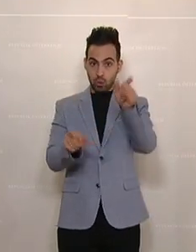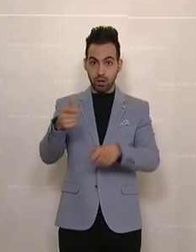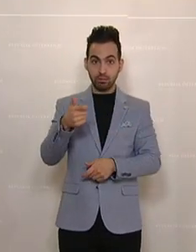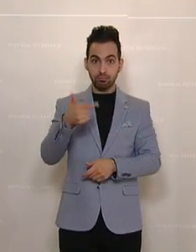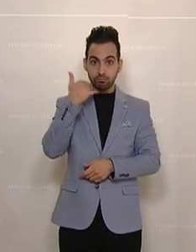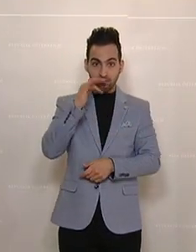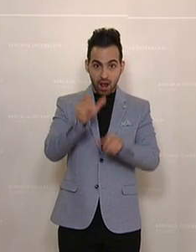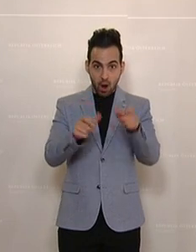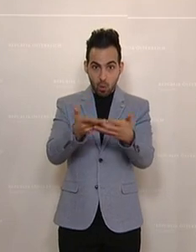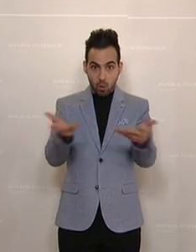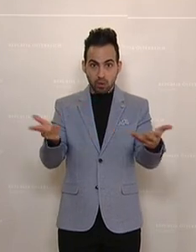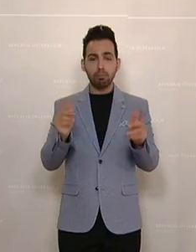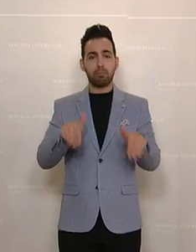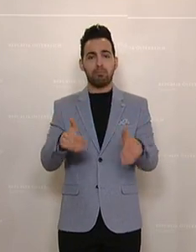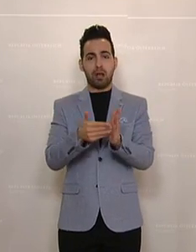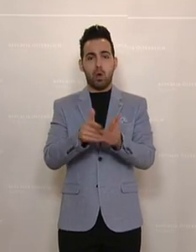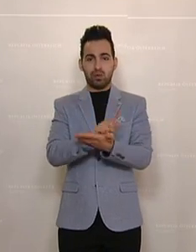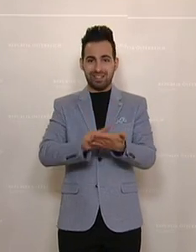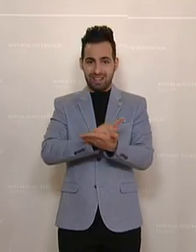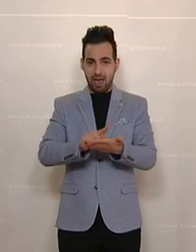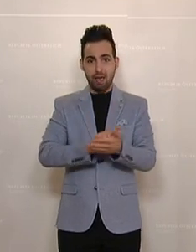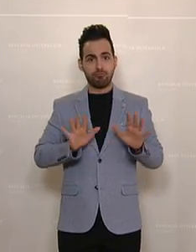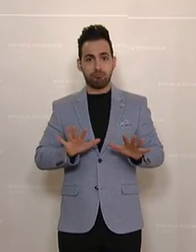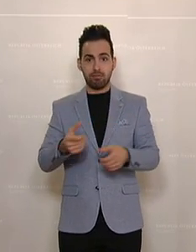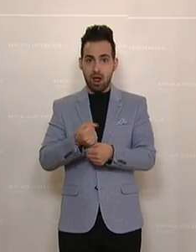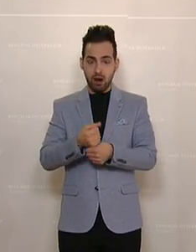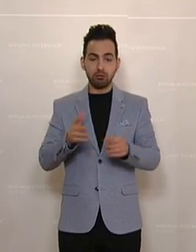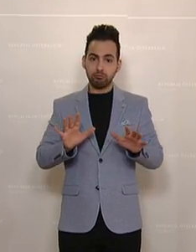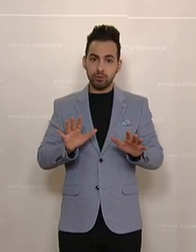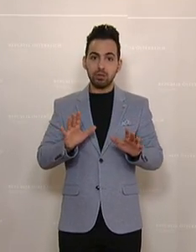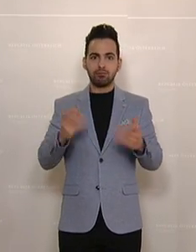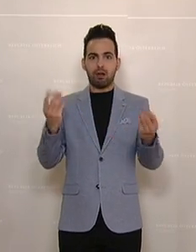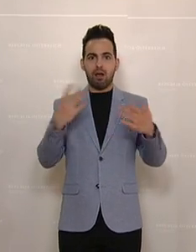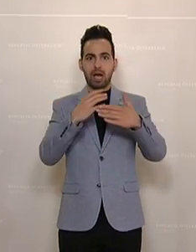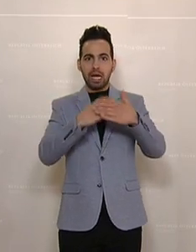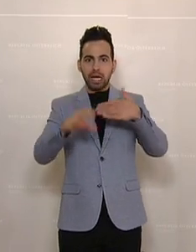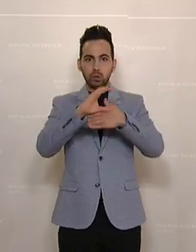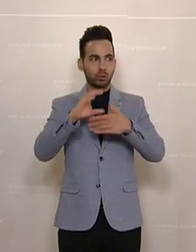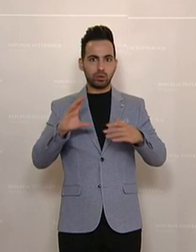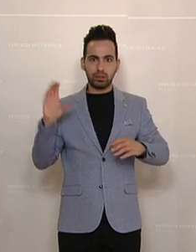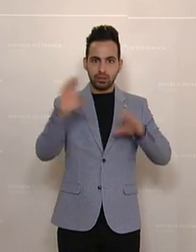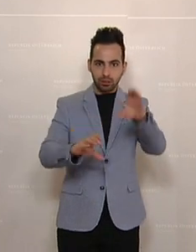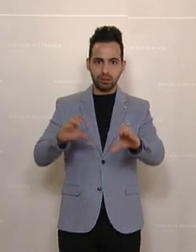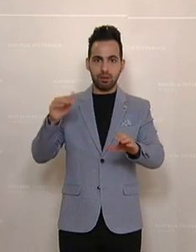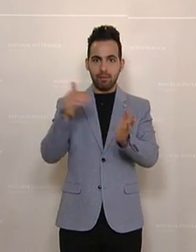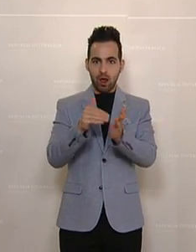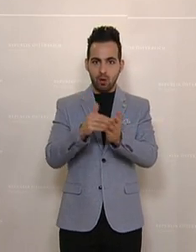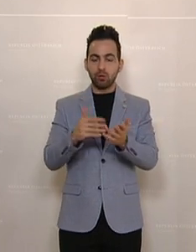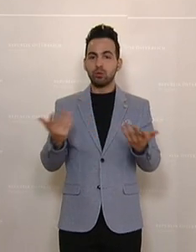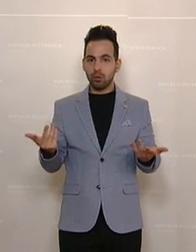Pädagogen müssen die Zeit bekommen, das zu tun, flankiert von Ressourcen naturgemäß